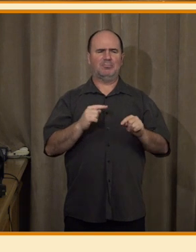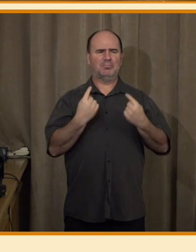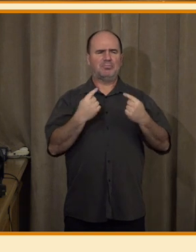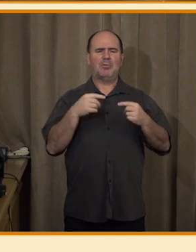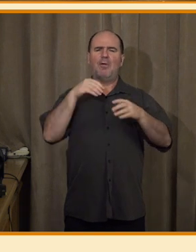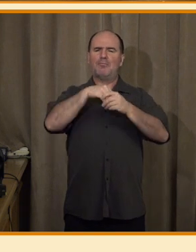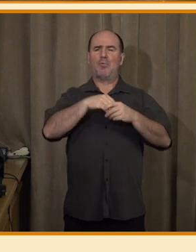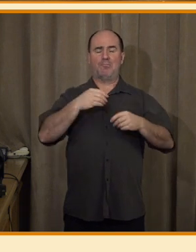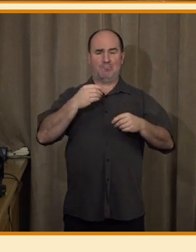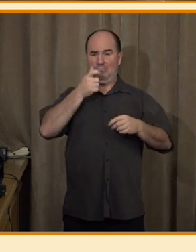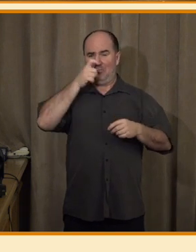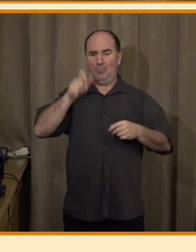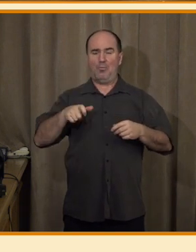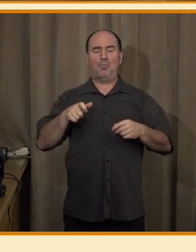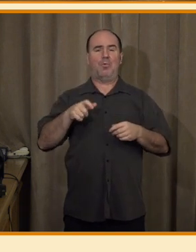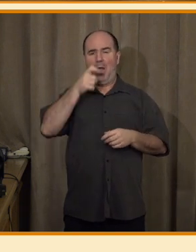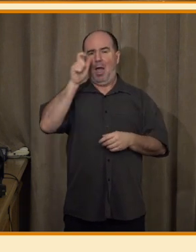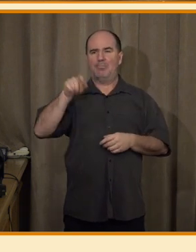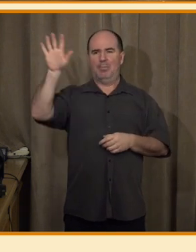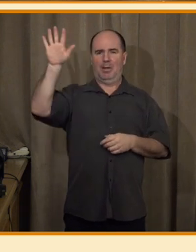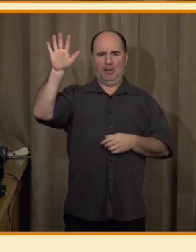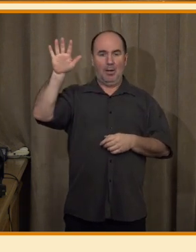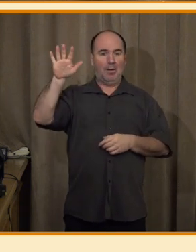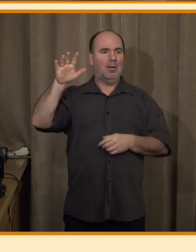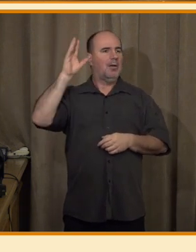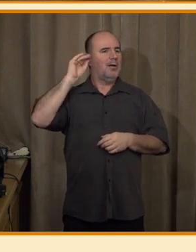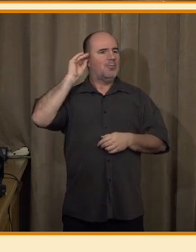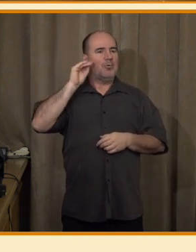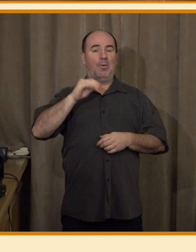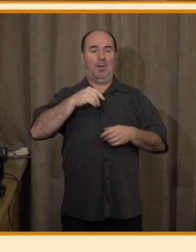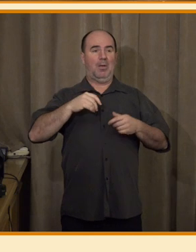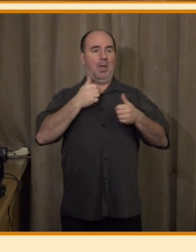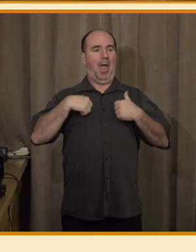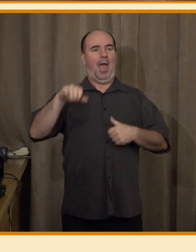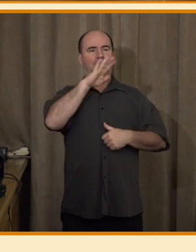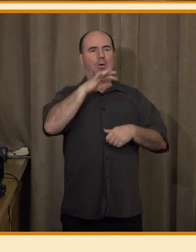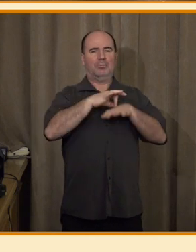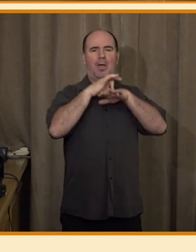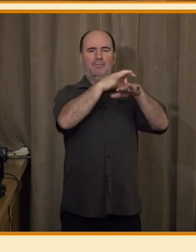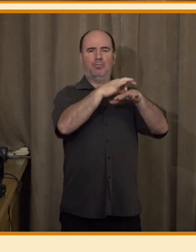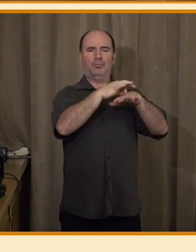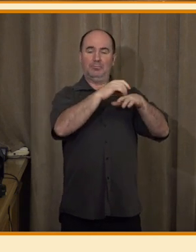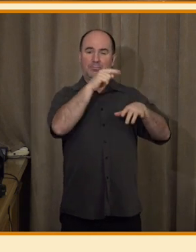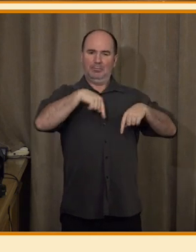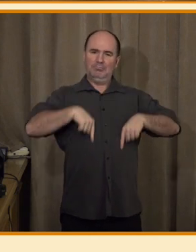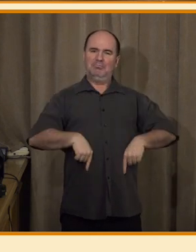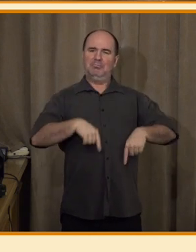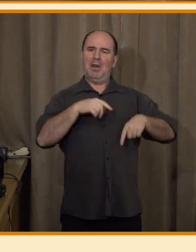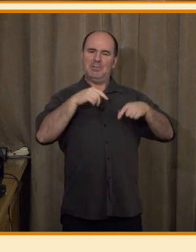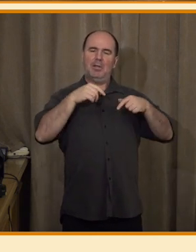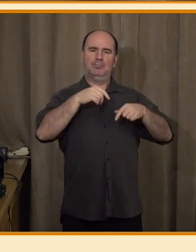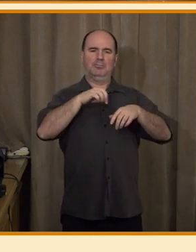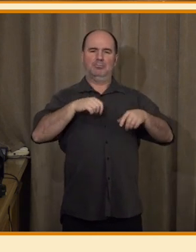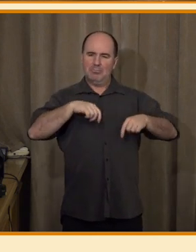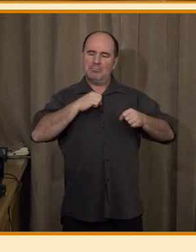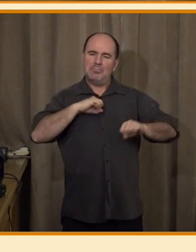komunikaci evropských vůdců napřímo, konkrétně v Německu. Avšak v tomto případě, v tomto